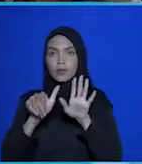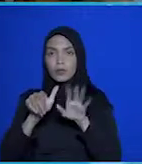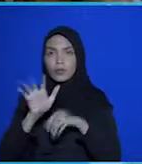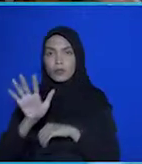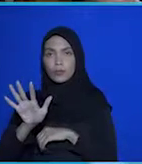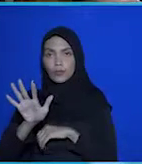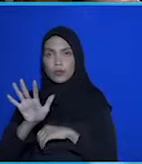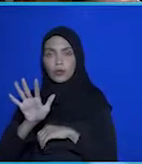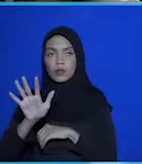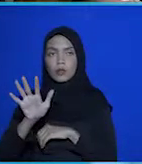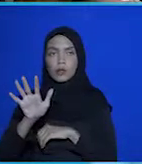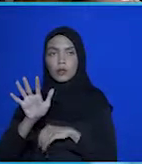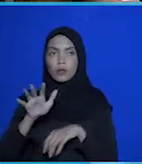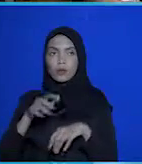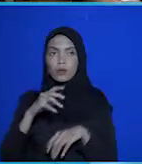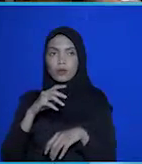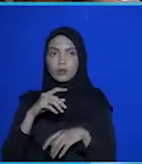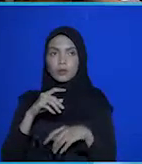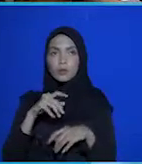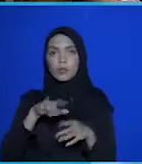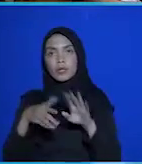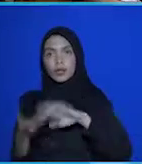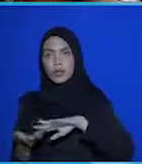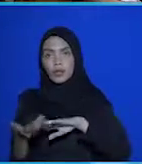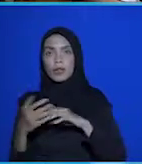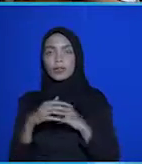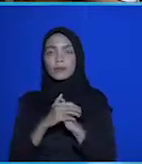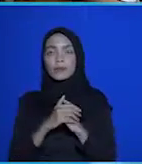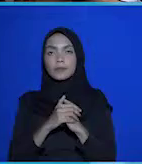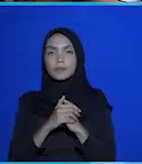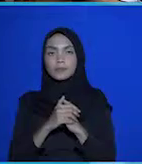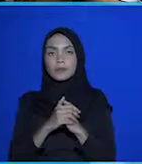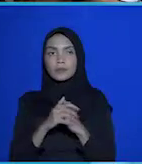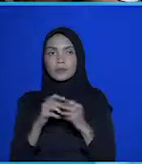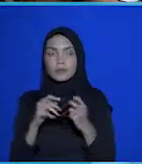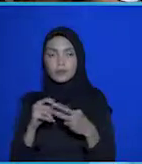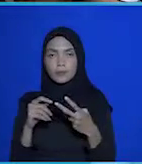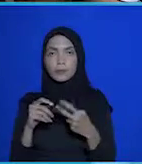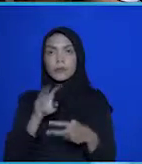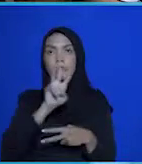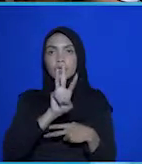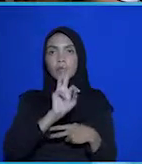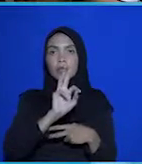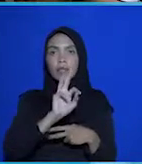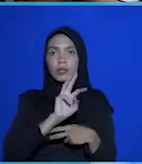565 saudara kita di Lombok yang meninggal akibat gempa, kemudian ada